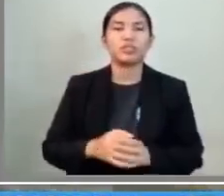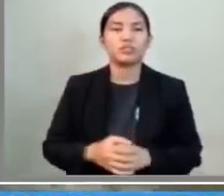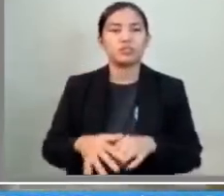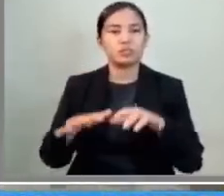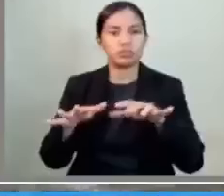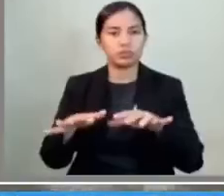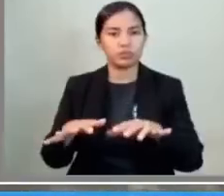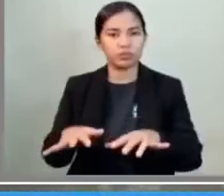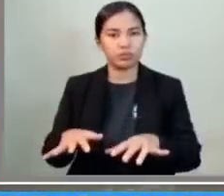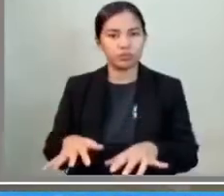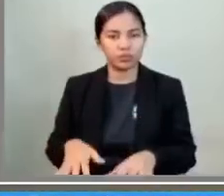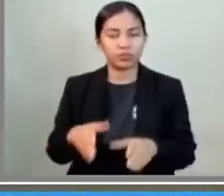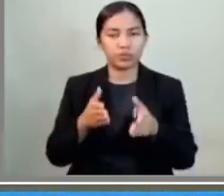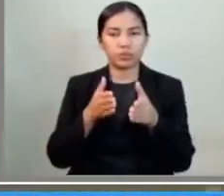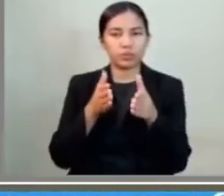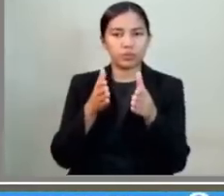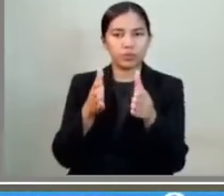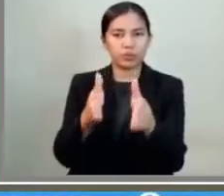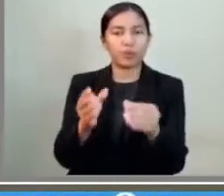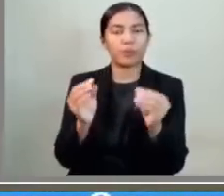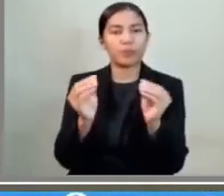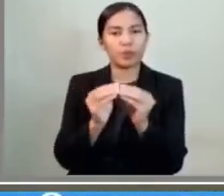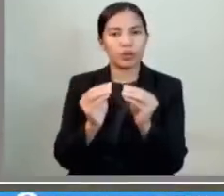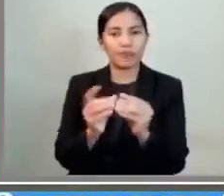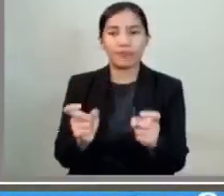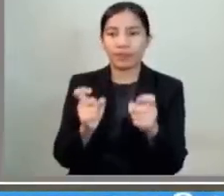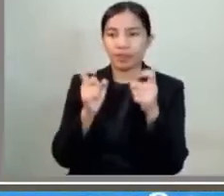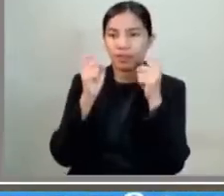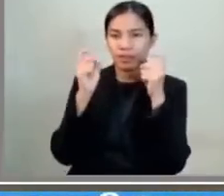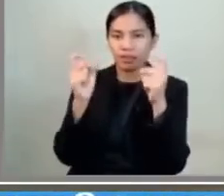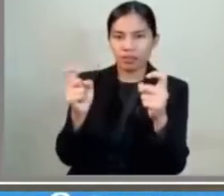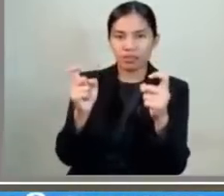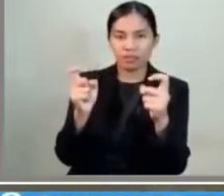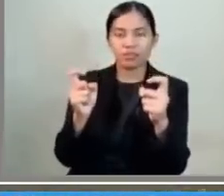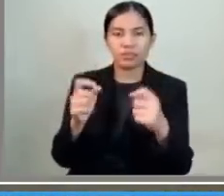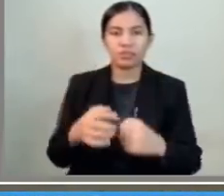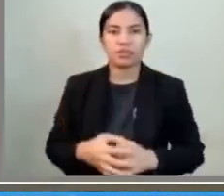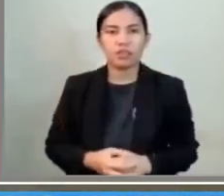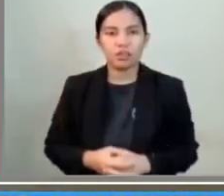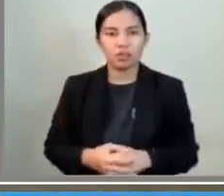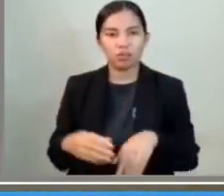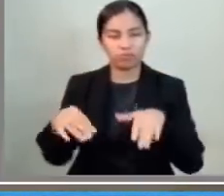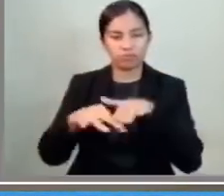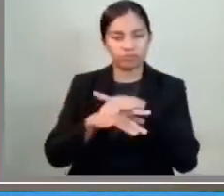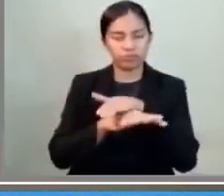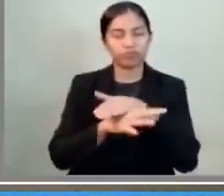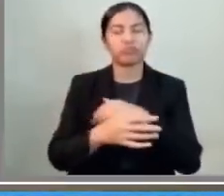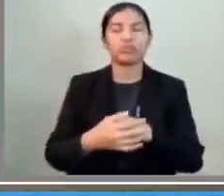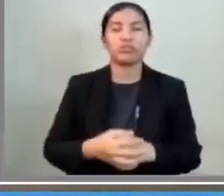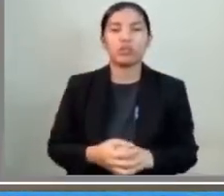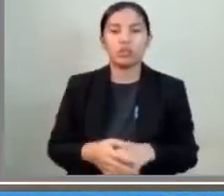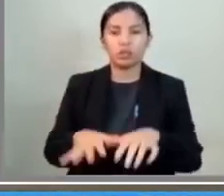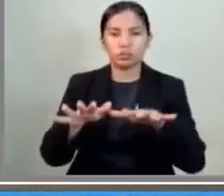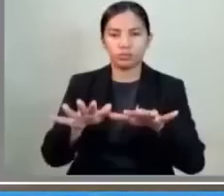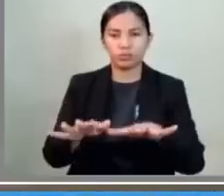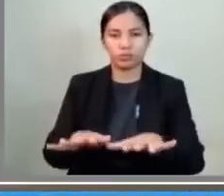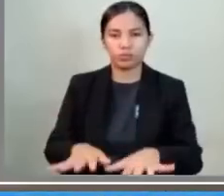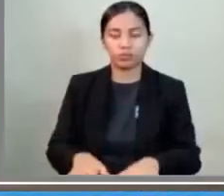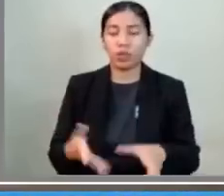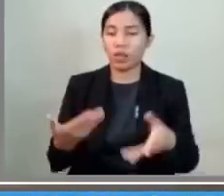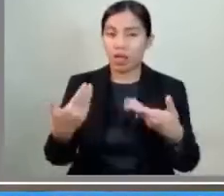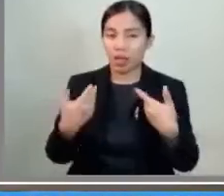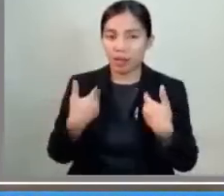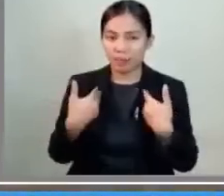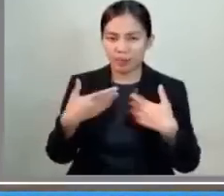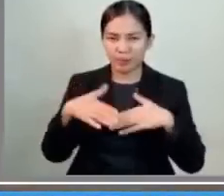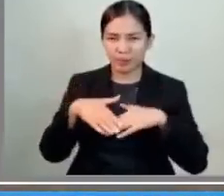para naman mapabilis natin yung daloy ng traffic. Mm-hmm. So talagang inaasahang meron pa rin tubig, meron pa rin pagbagal ng trapiko dyan